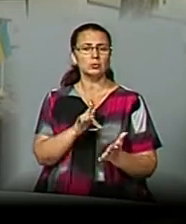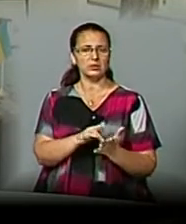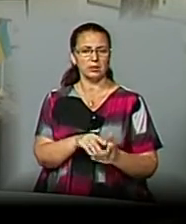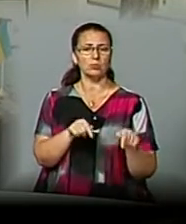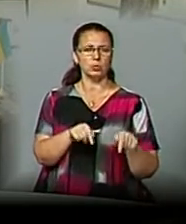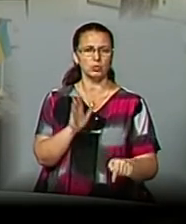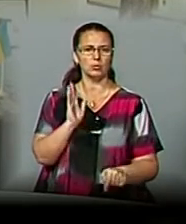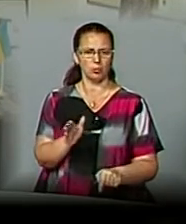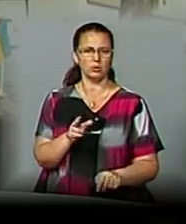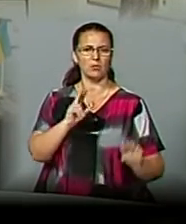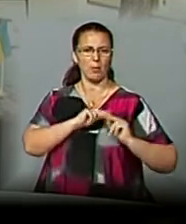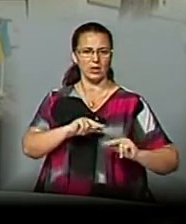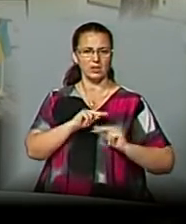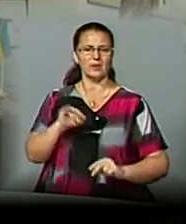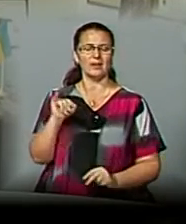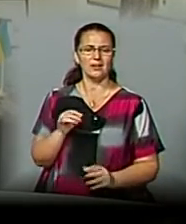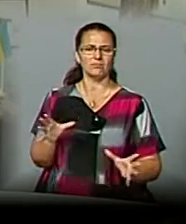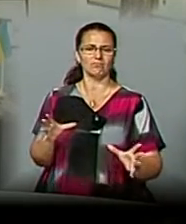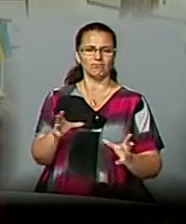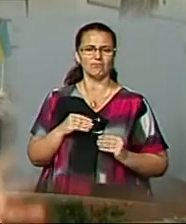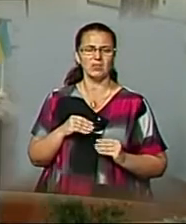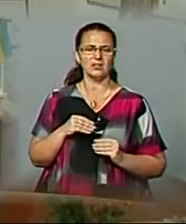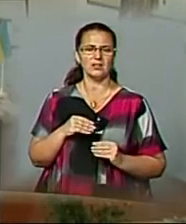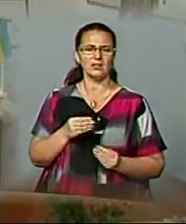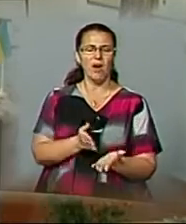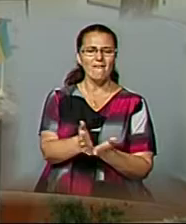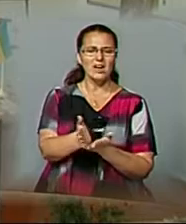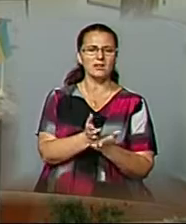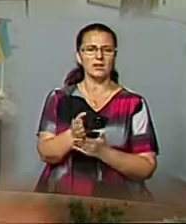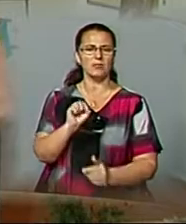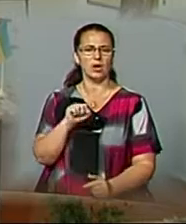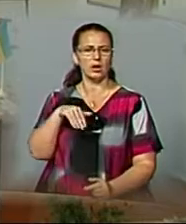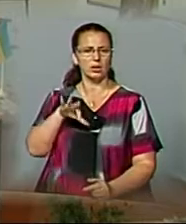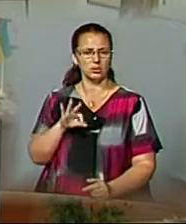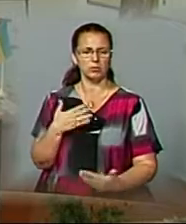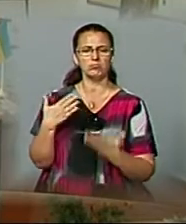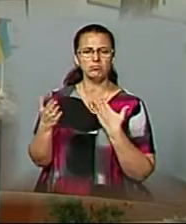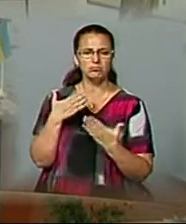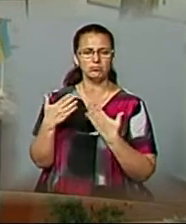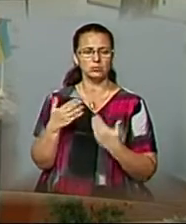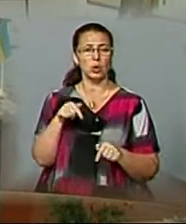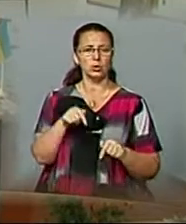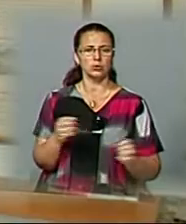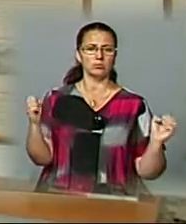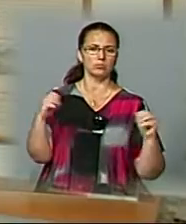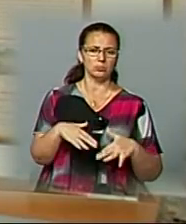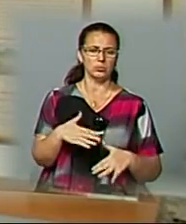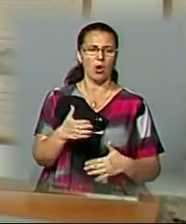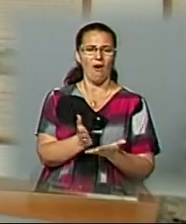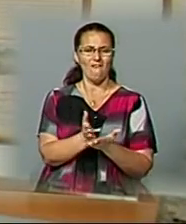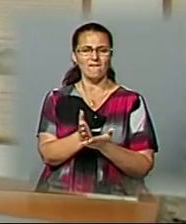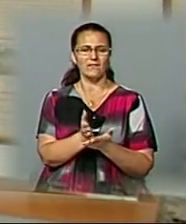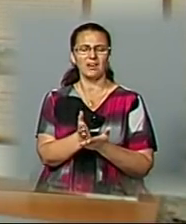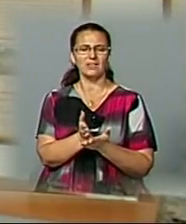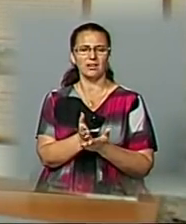будемо працювати ми і з ветеранами АТО. Поспілкуватися, поговорити. Тут будуть збиратися і ветерани Збройних сил, якусь